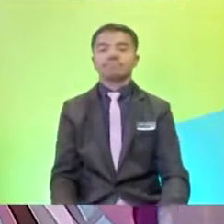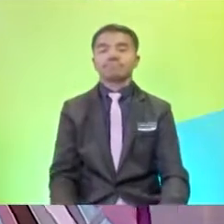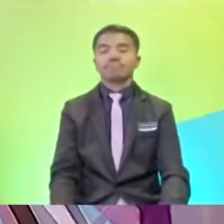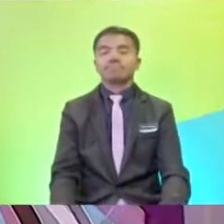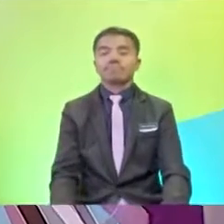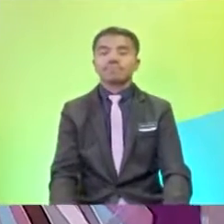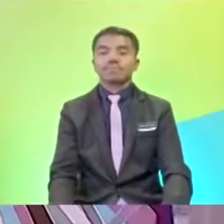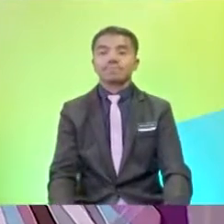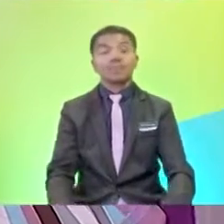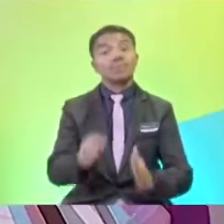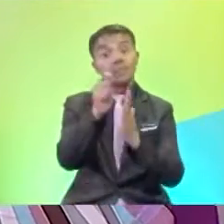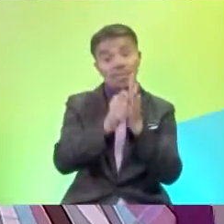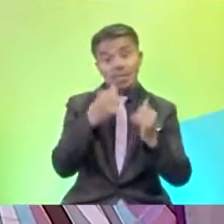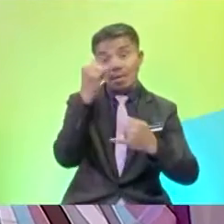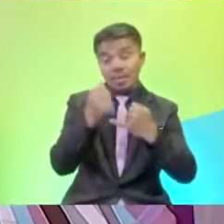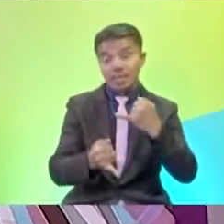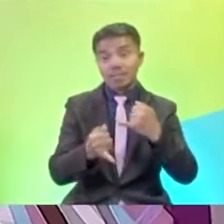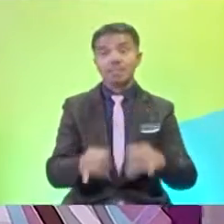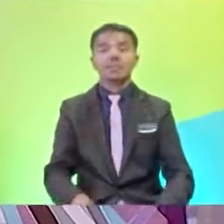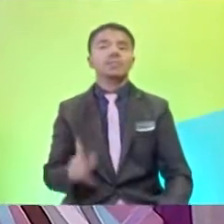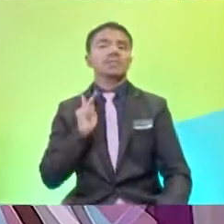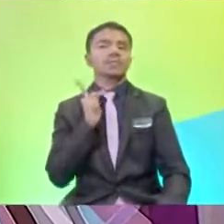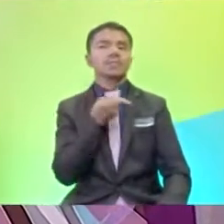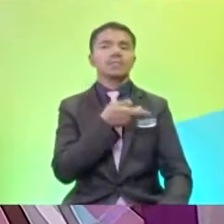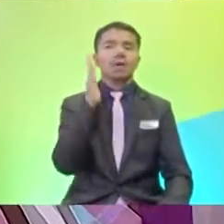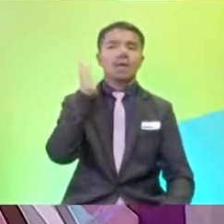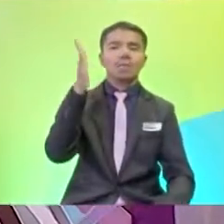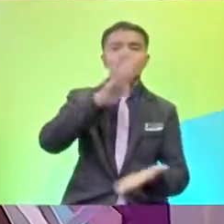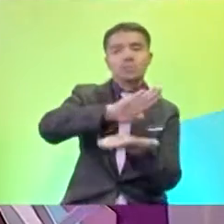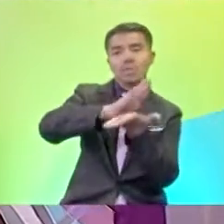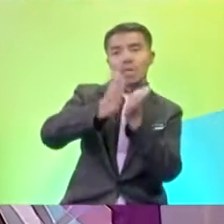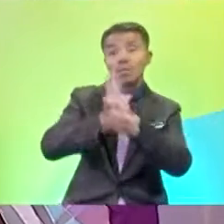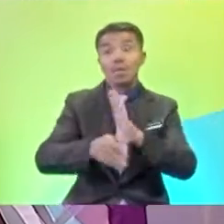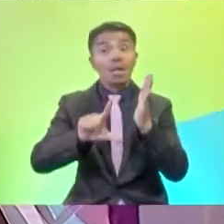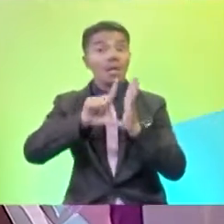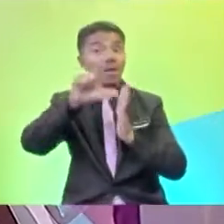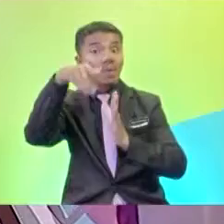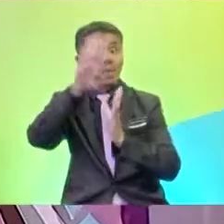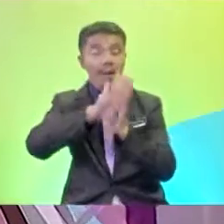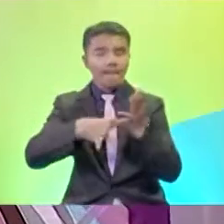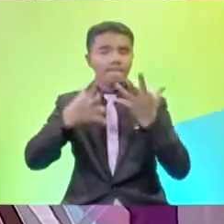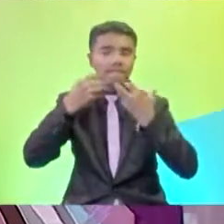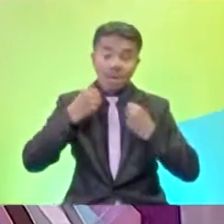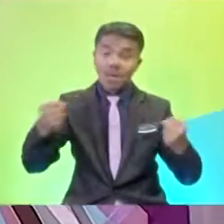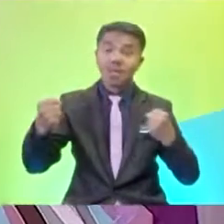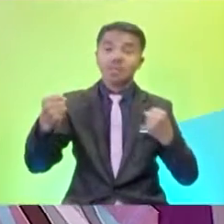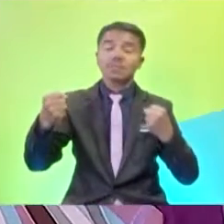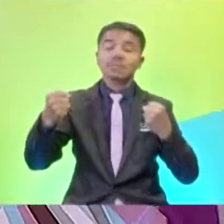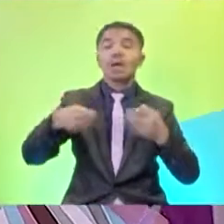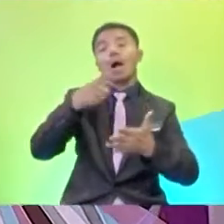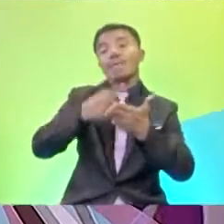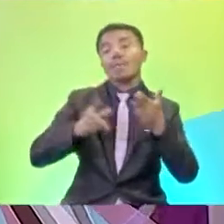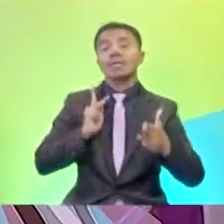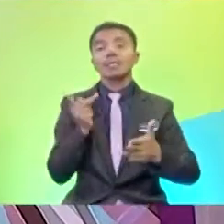terakhir kita akan menjadi lebih bersemangat untuk mengamalkan ilmu yang kita pelajari Sejak hari